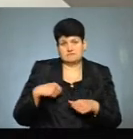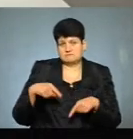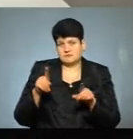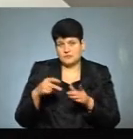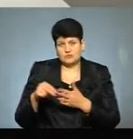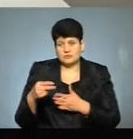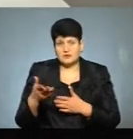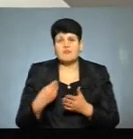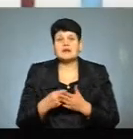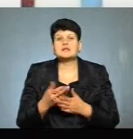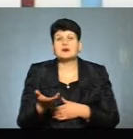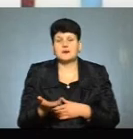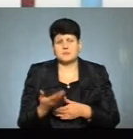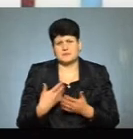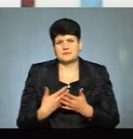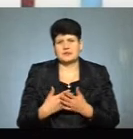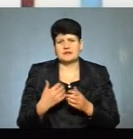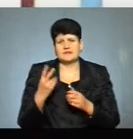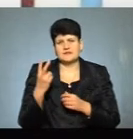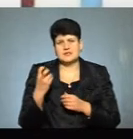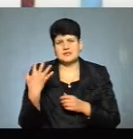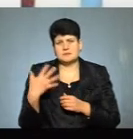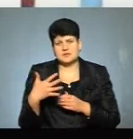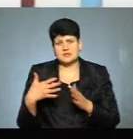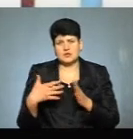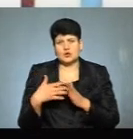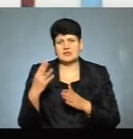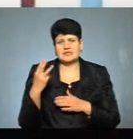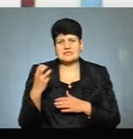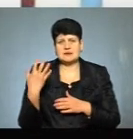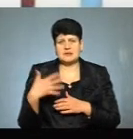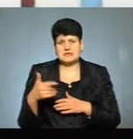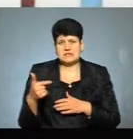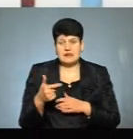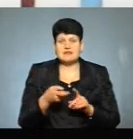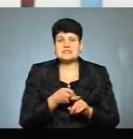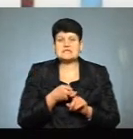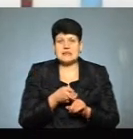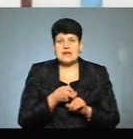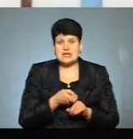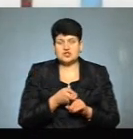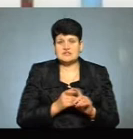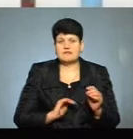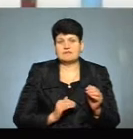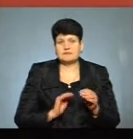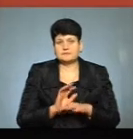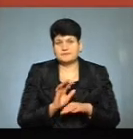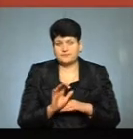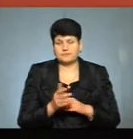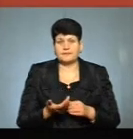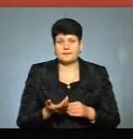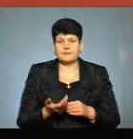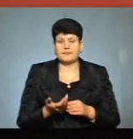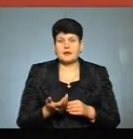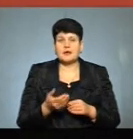вартість приблизно? Це вартість в середньому від 250 до 350 гривень, в залежності, яка вакцина. Це